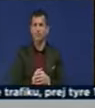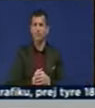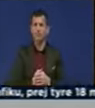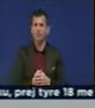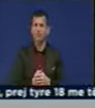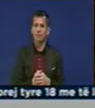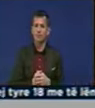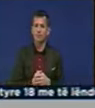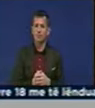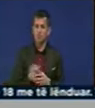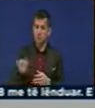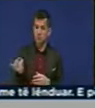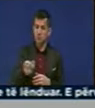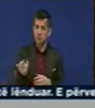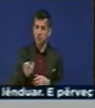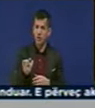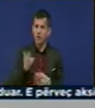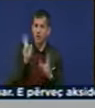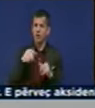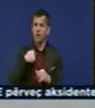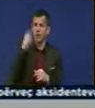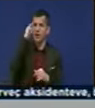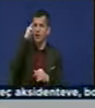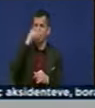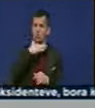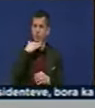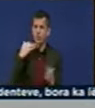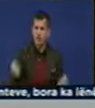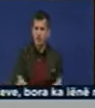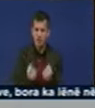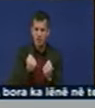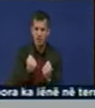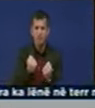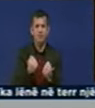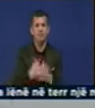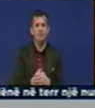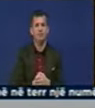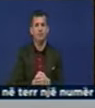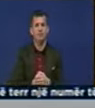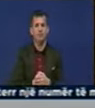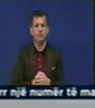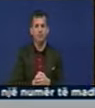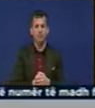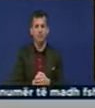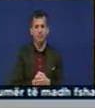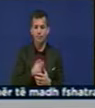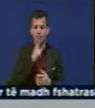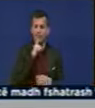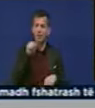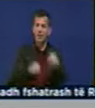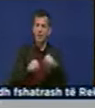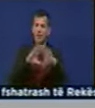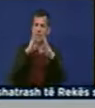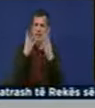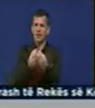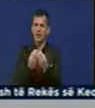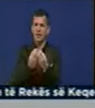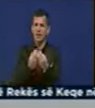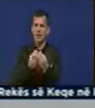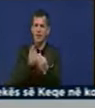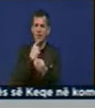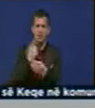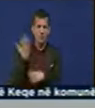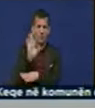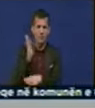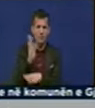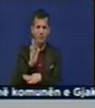Atëherë të dyja, unë e di që është shumë e vështirë që ti sjellësh brenda disiplinës partisë deputetët, kështu që